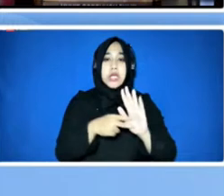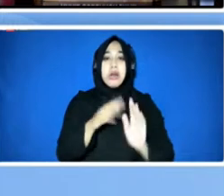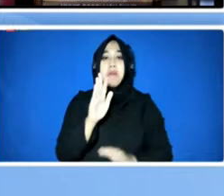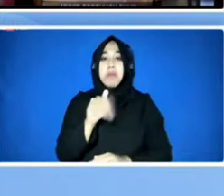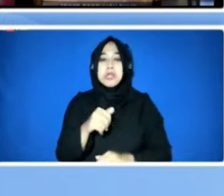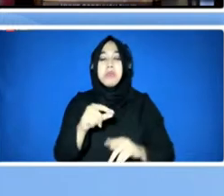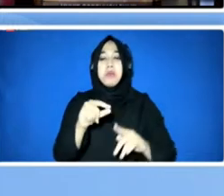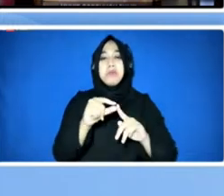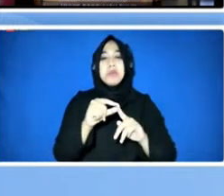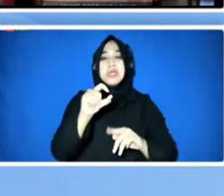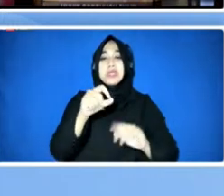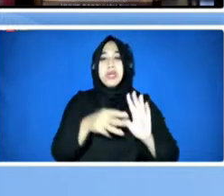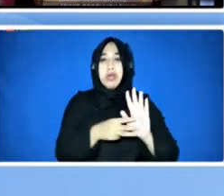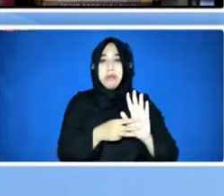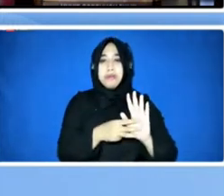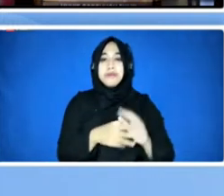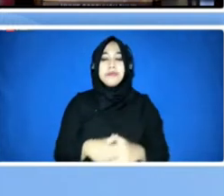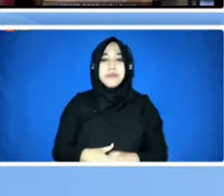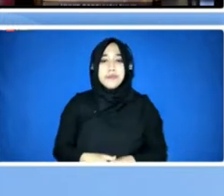Lanjut.